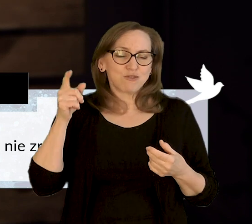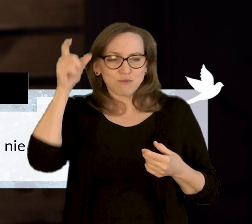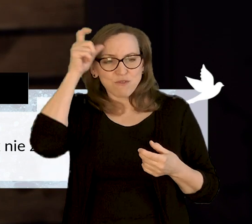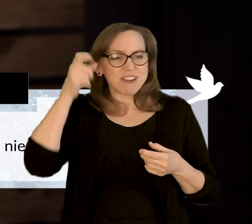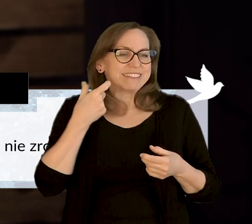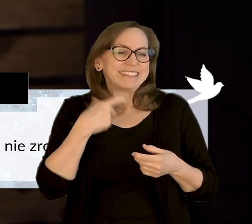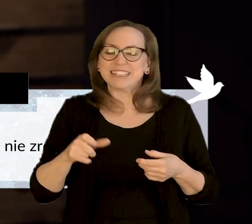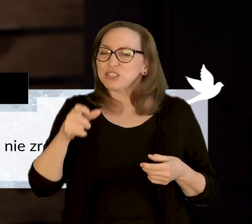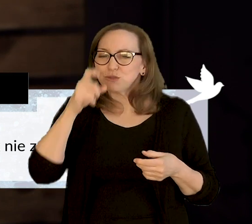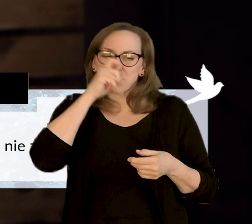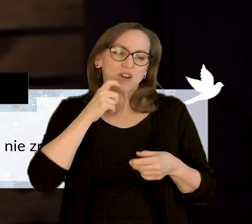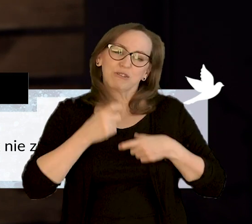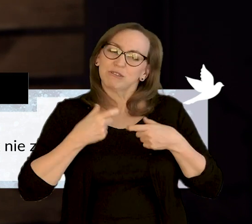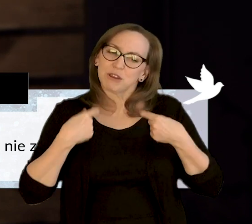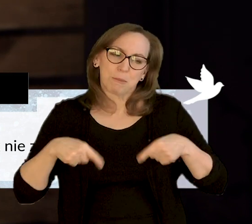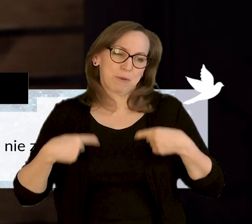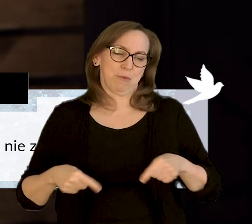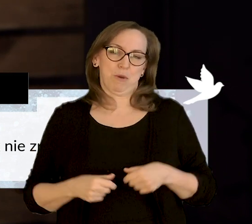złego.